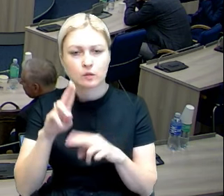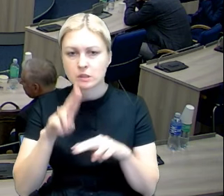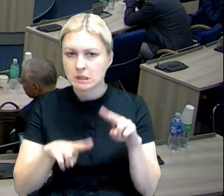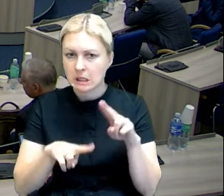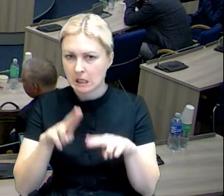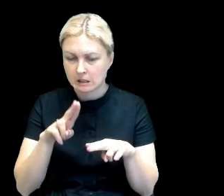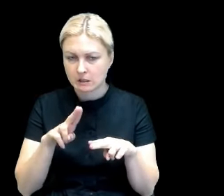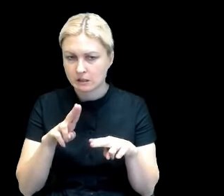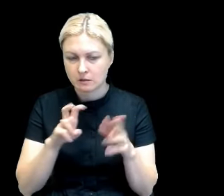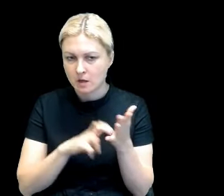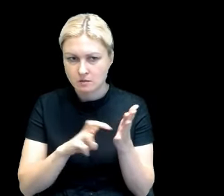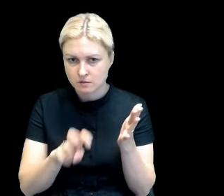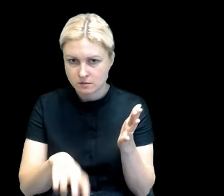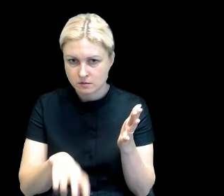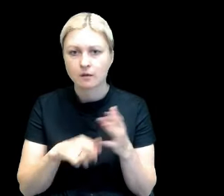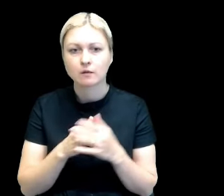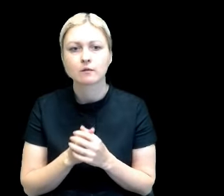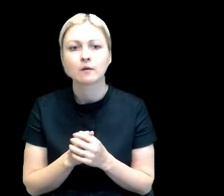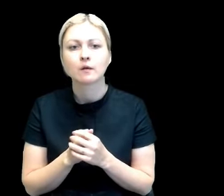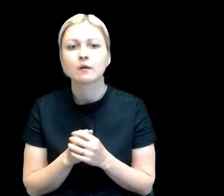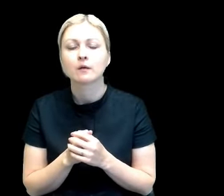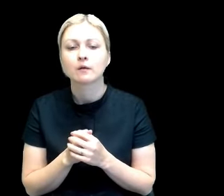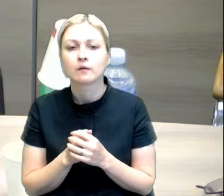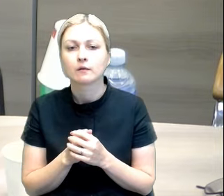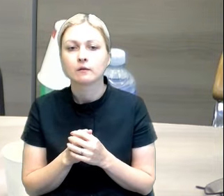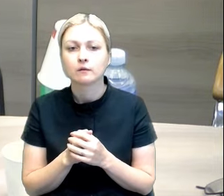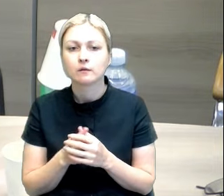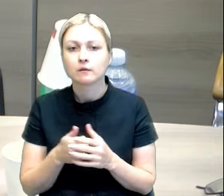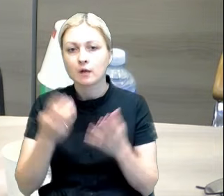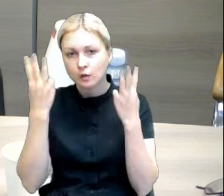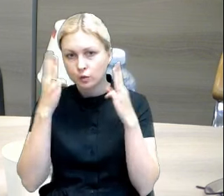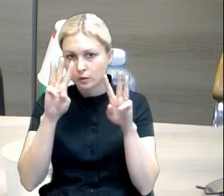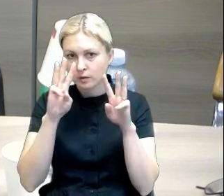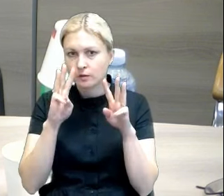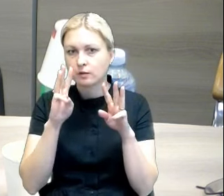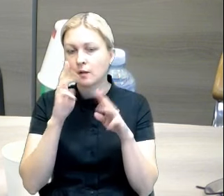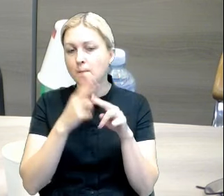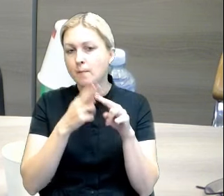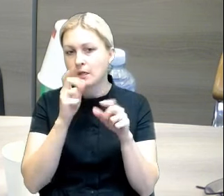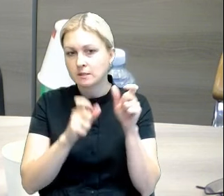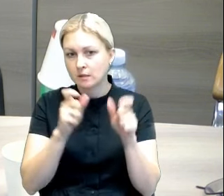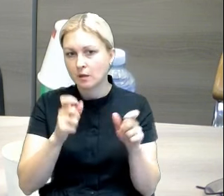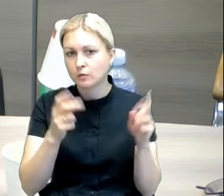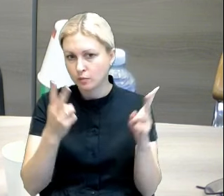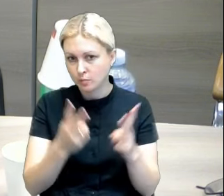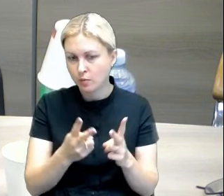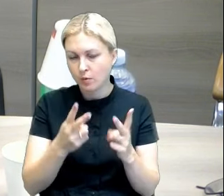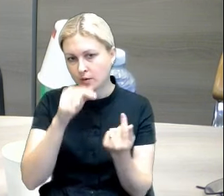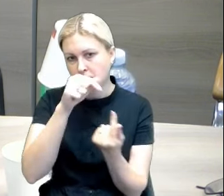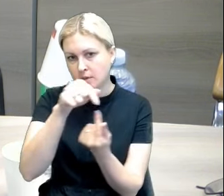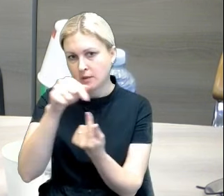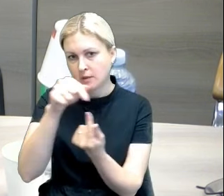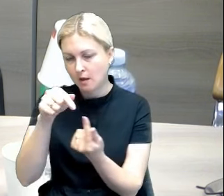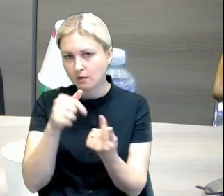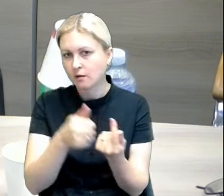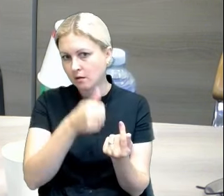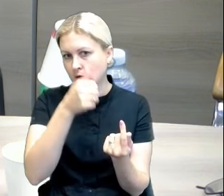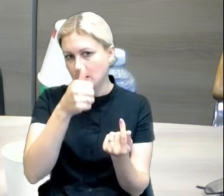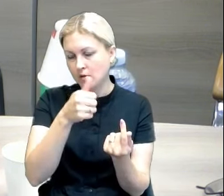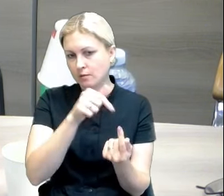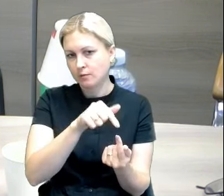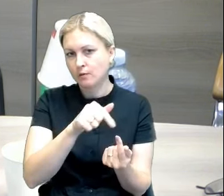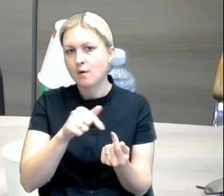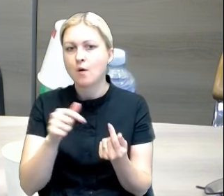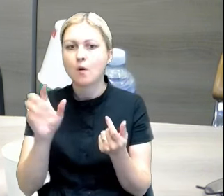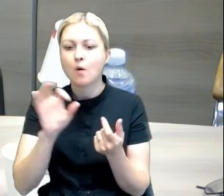kuris na greičiausiai būtų pritaikytas šiuolaikinė pacientų poreikiams o kalbant apie galimas krizes ir pandemijas